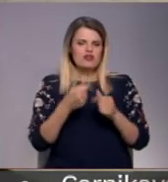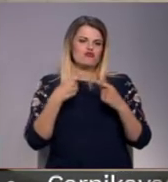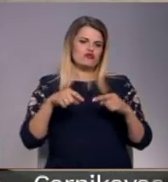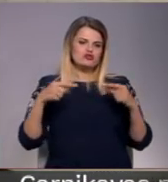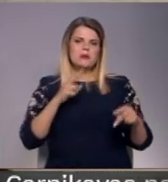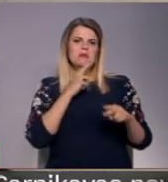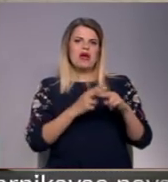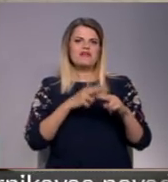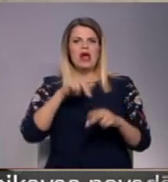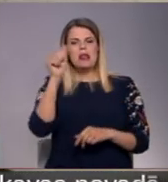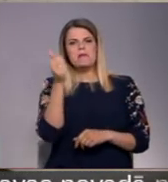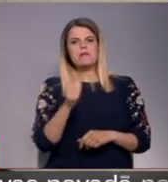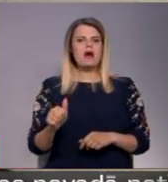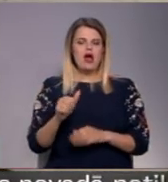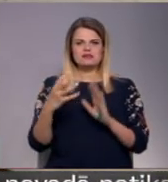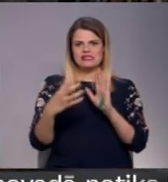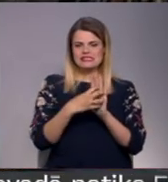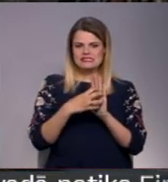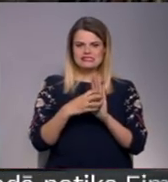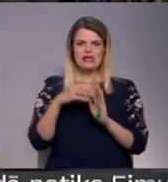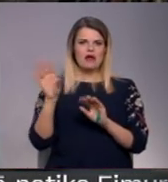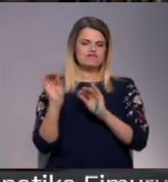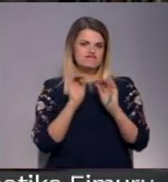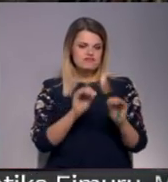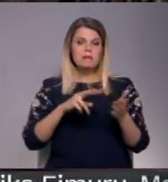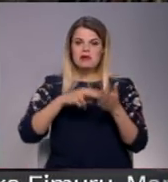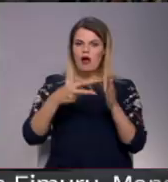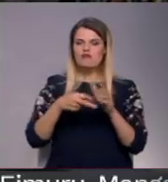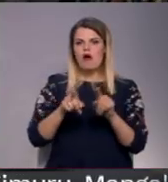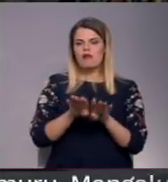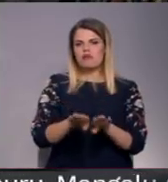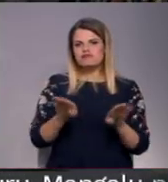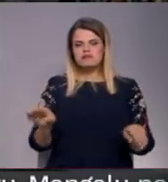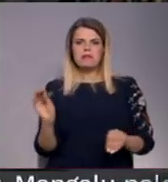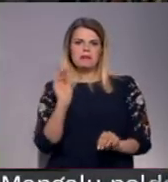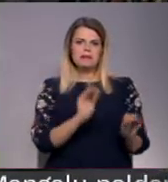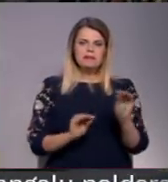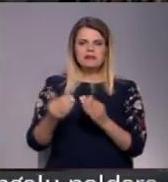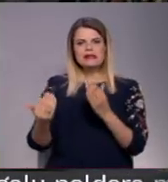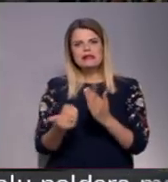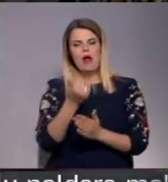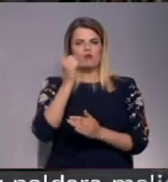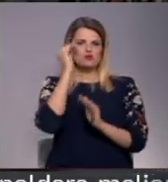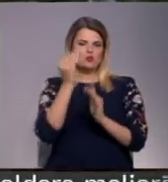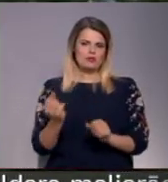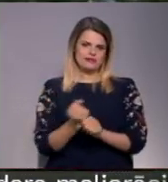produkciju ar metāla mākslas galerijas dizainu. Plānos ir arī ekspozīcijas papildināšana ar jaunām